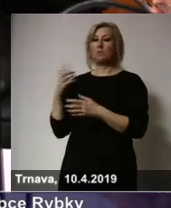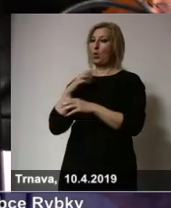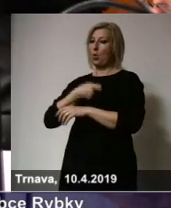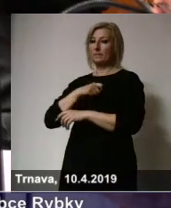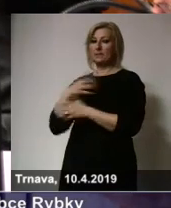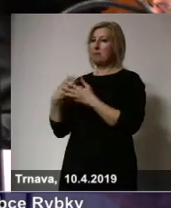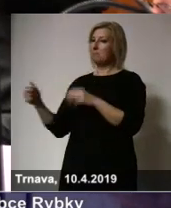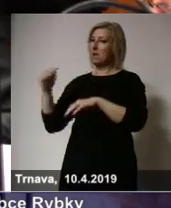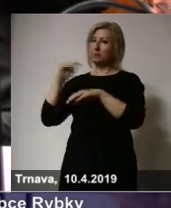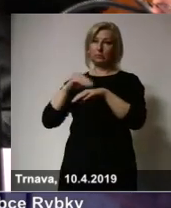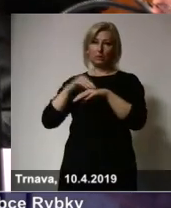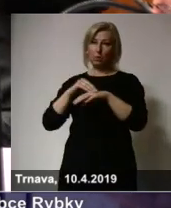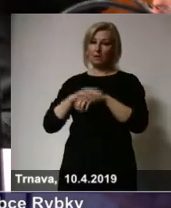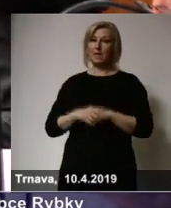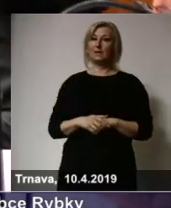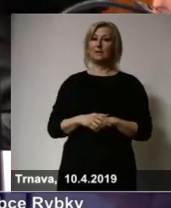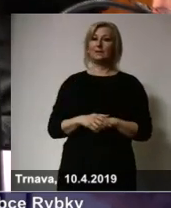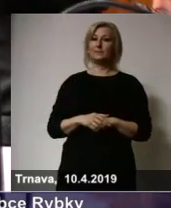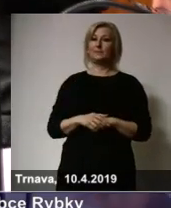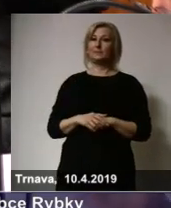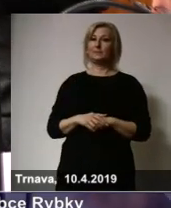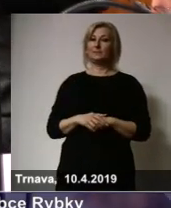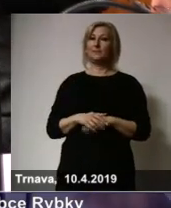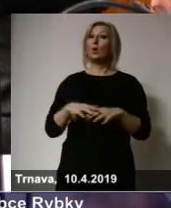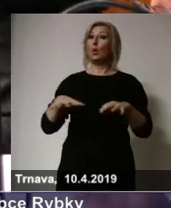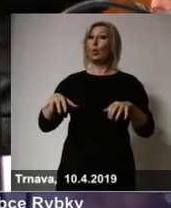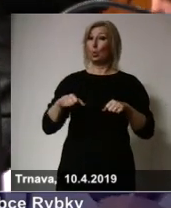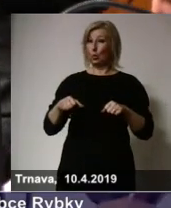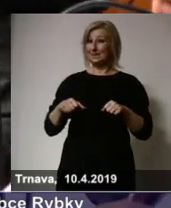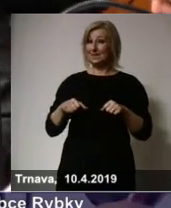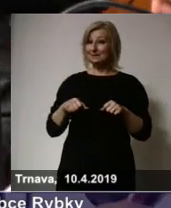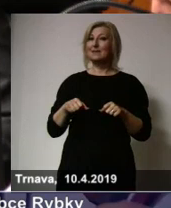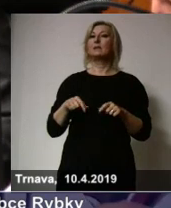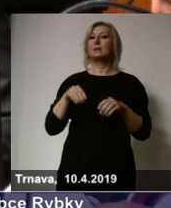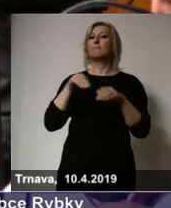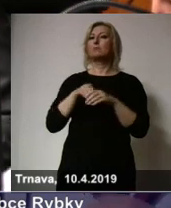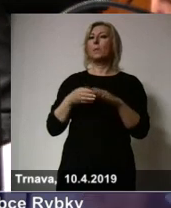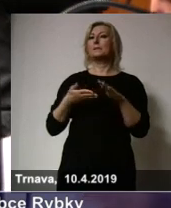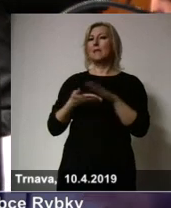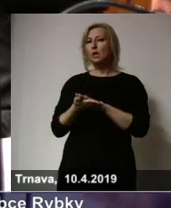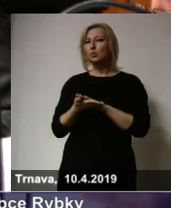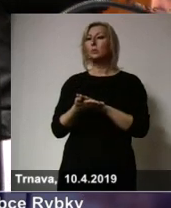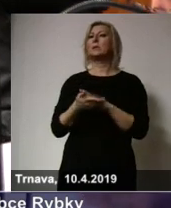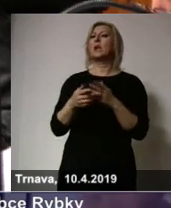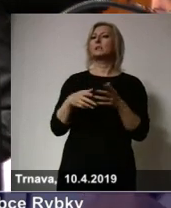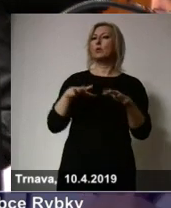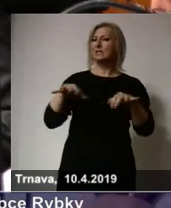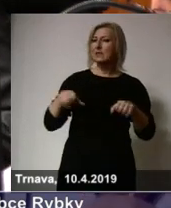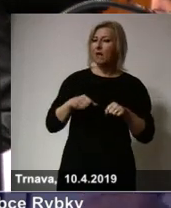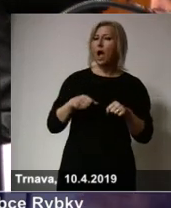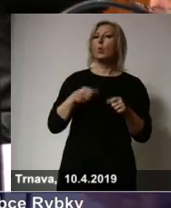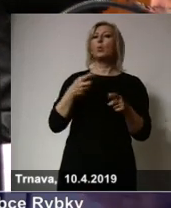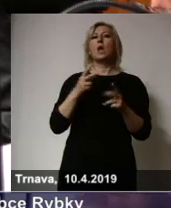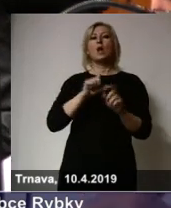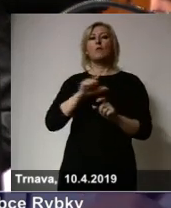Uznesenie, tak ako pri prevodoch majetkov, je v podobe, že zastupiteľstvo schvaľuje tento majetok ako